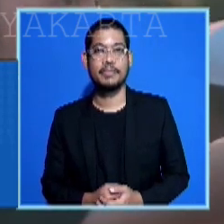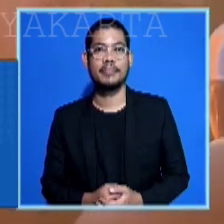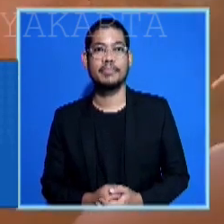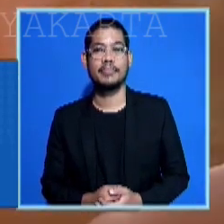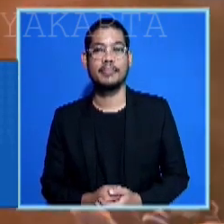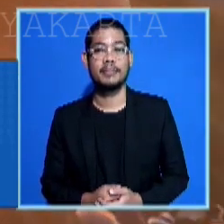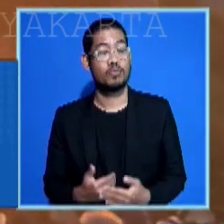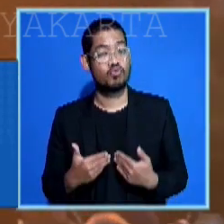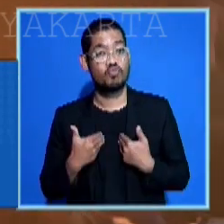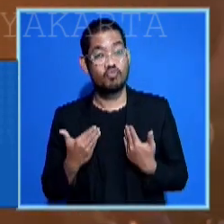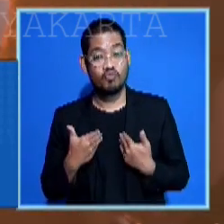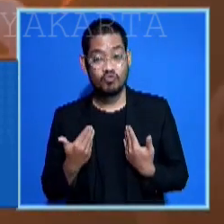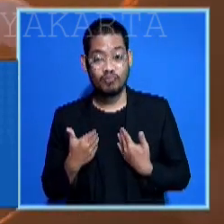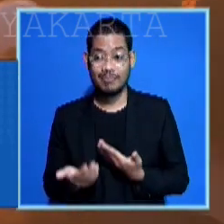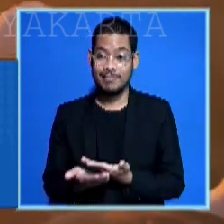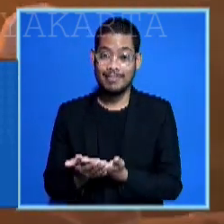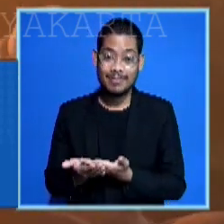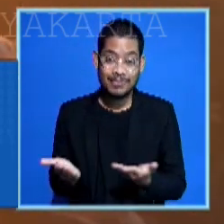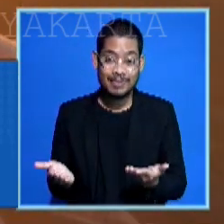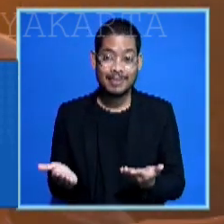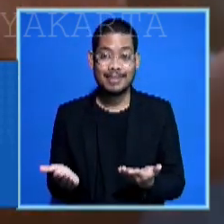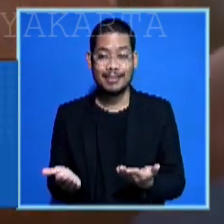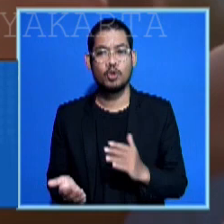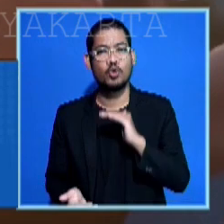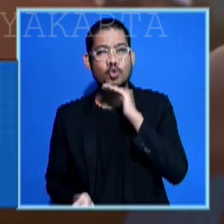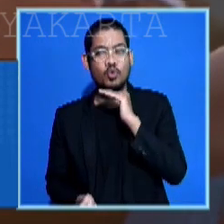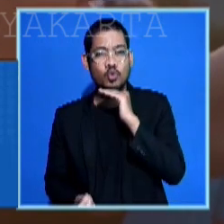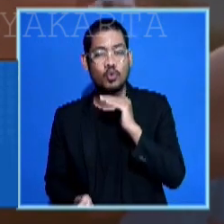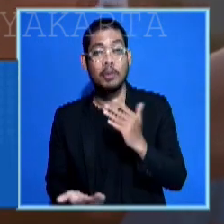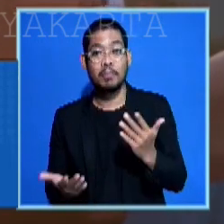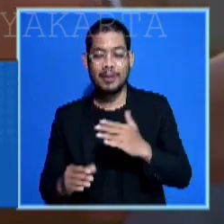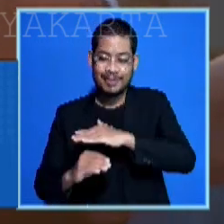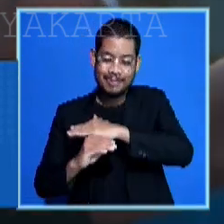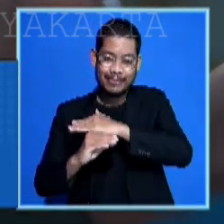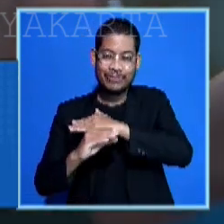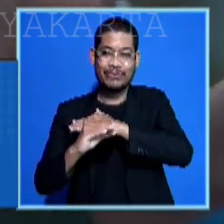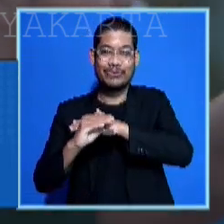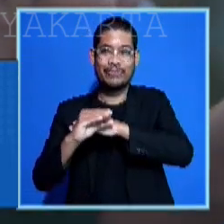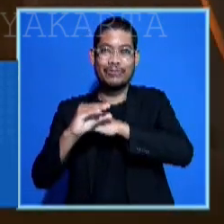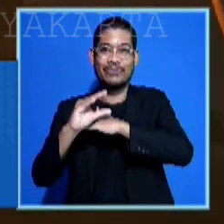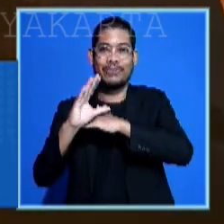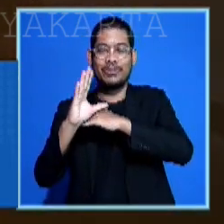Wah, ini nih detik-detik penantian indahnya Golden Sunrise di Bukit Sikunir.